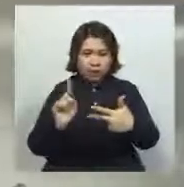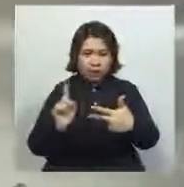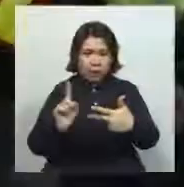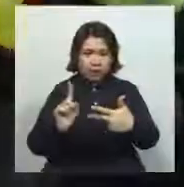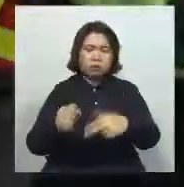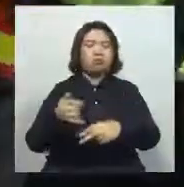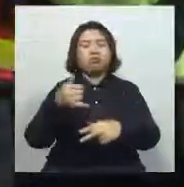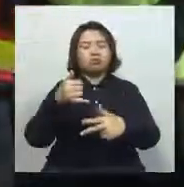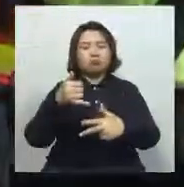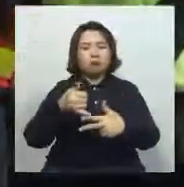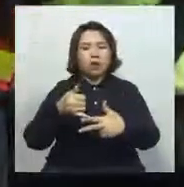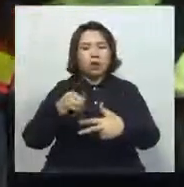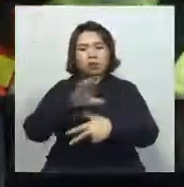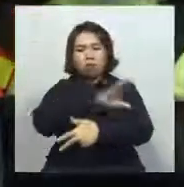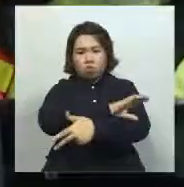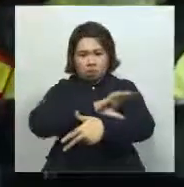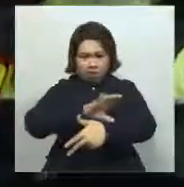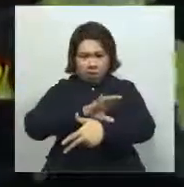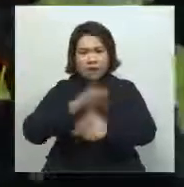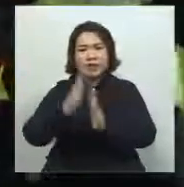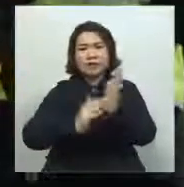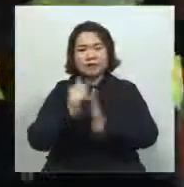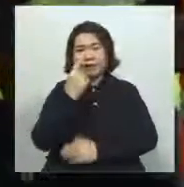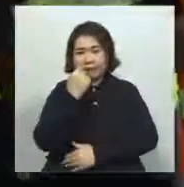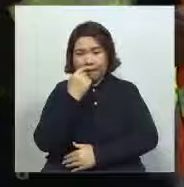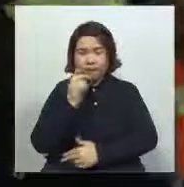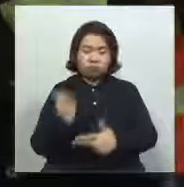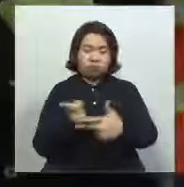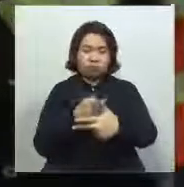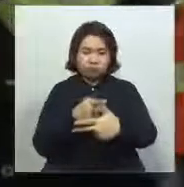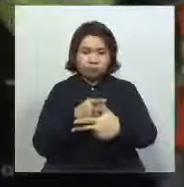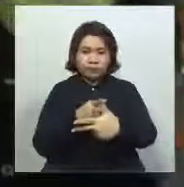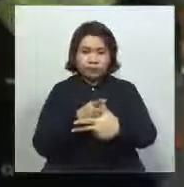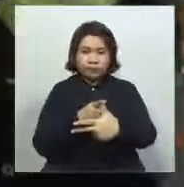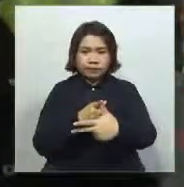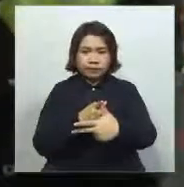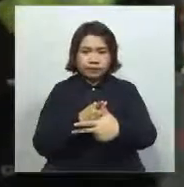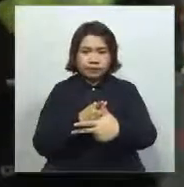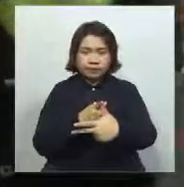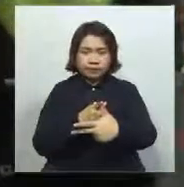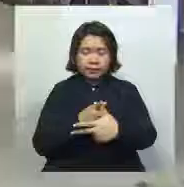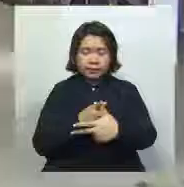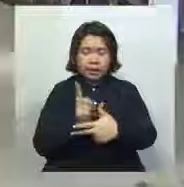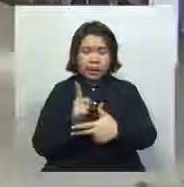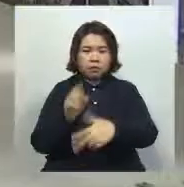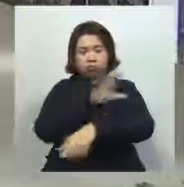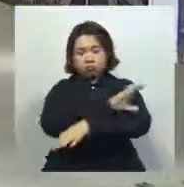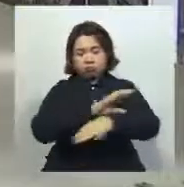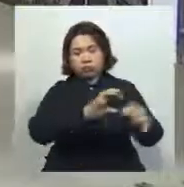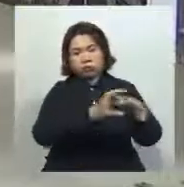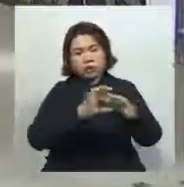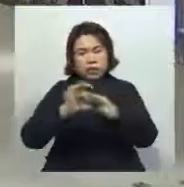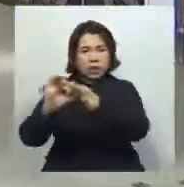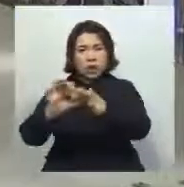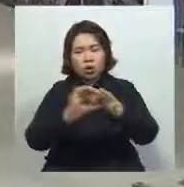ชานชาลาสำหรับรถไฟชานเมืองสายสีแดงและชั้นที่3ก็จะเป็นชานชาลาสำหรับรถไฟเชื่อมภูมิภ